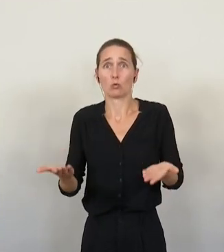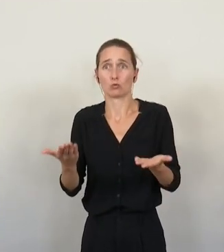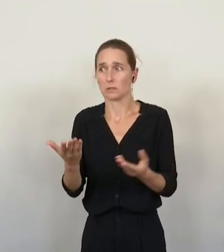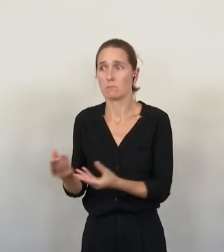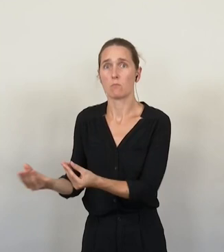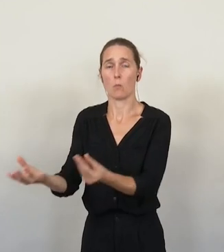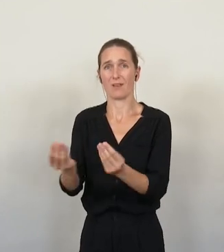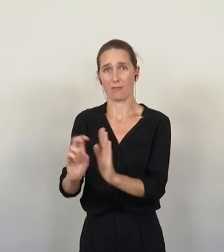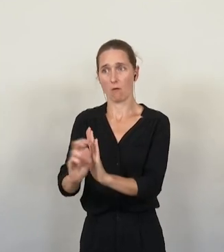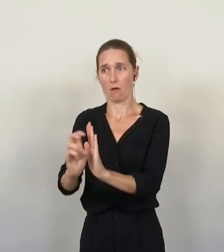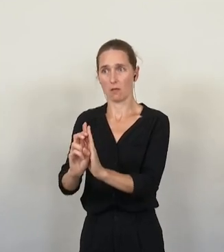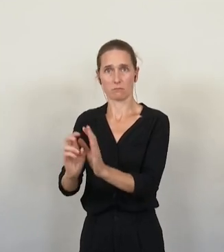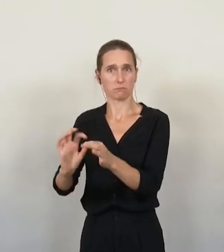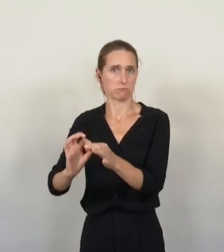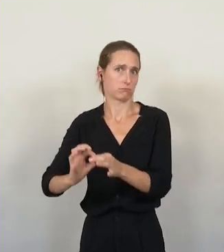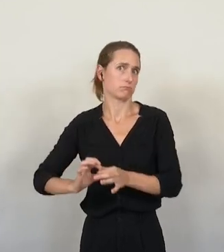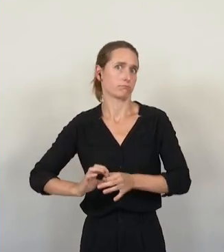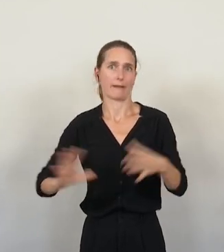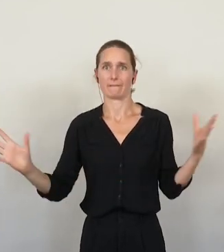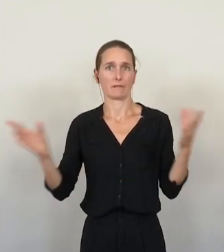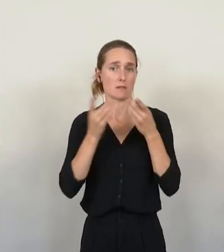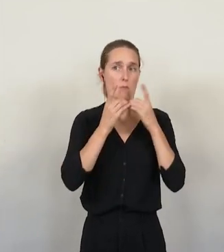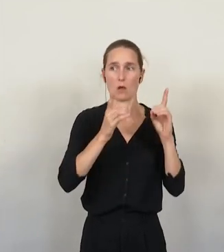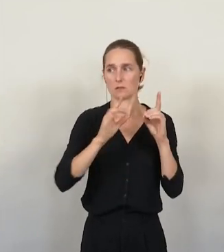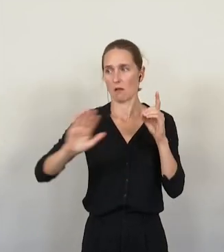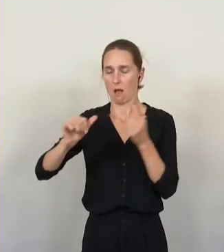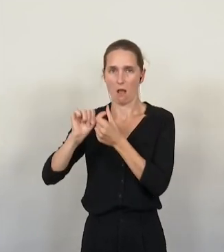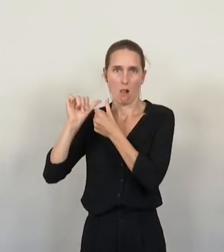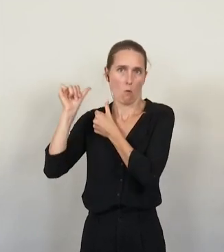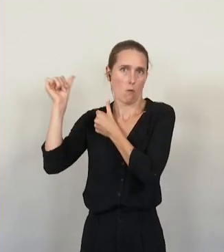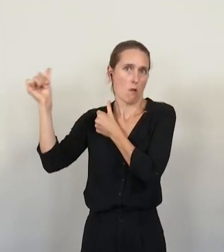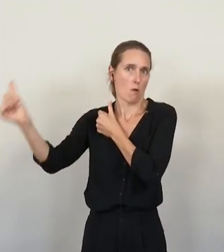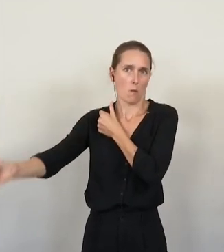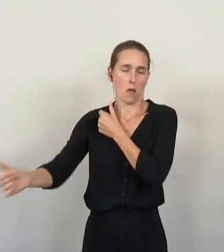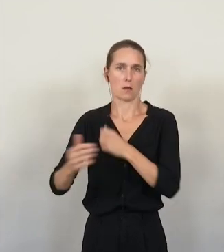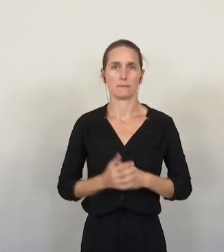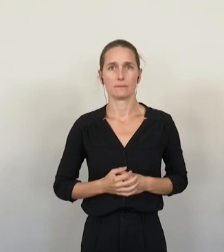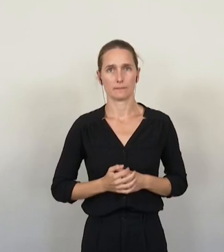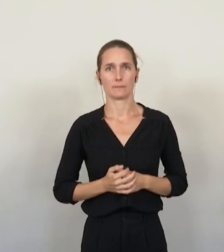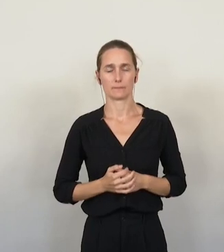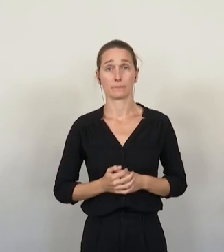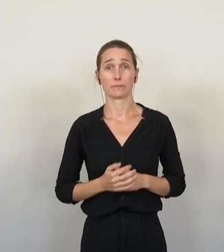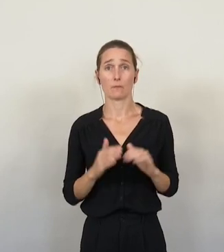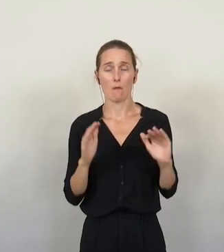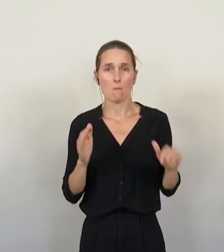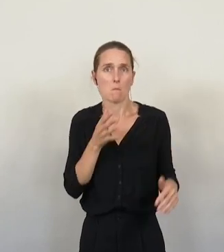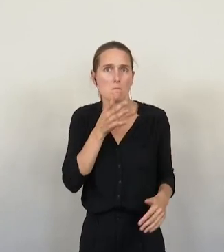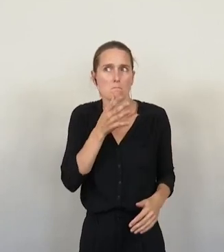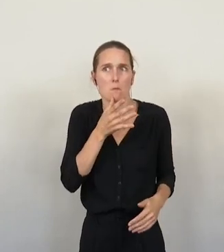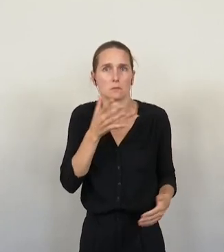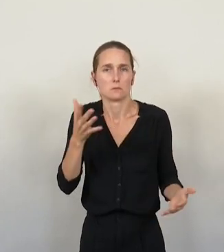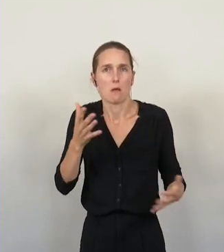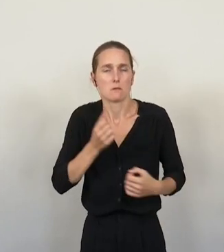totalement coupés de débat démocratique il est quand même impensable de penser